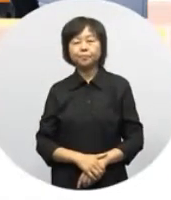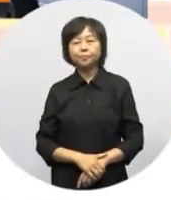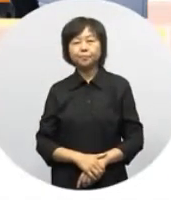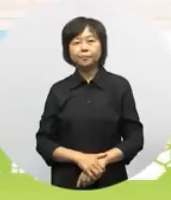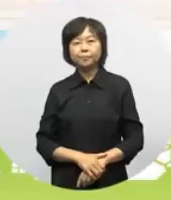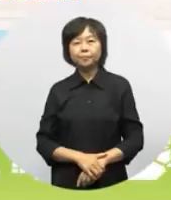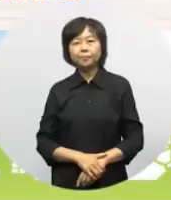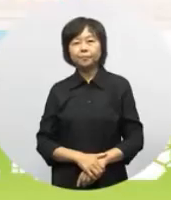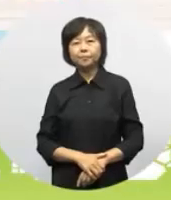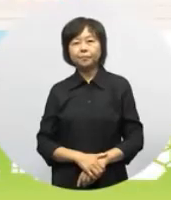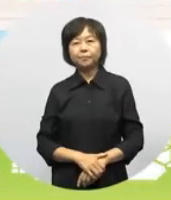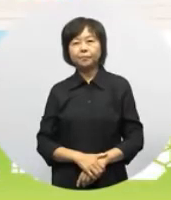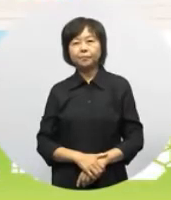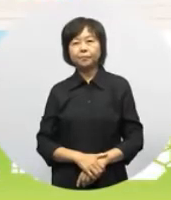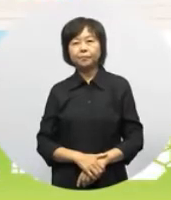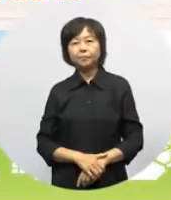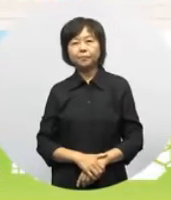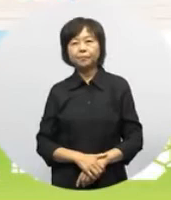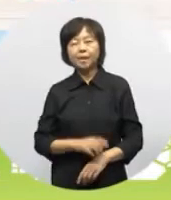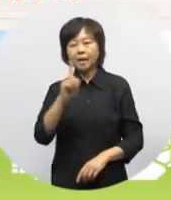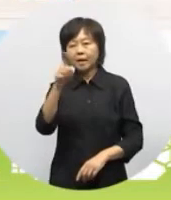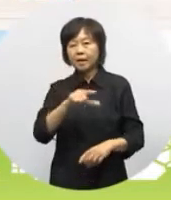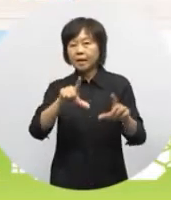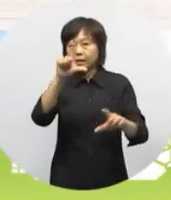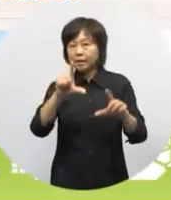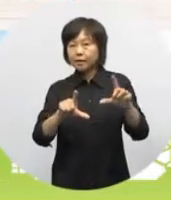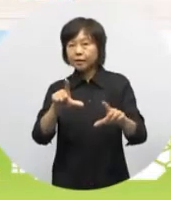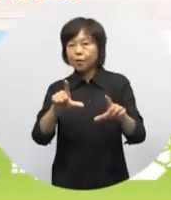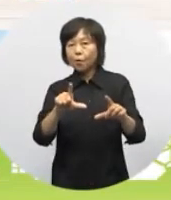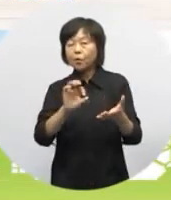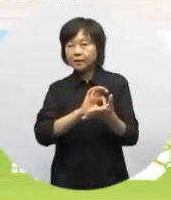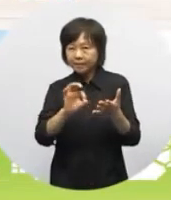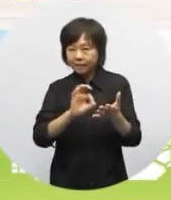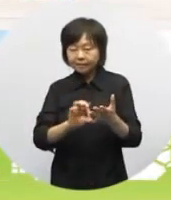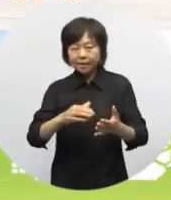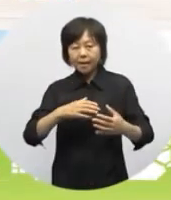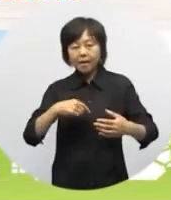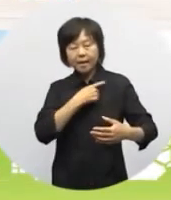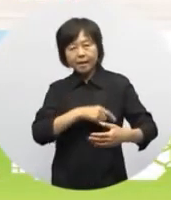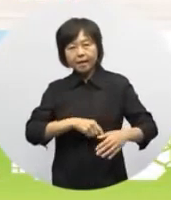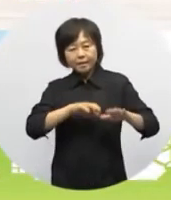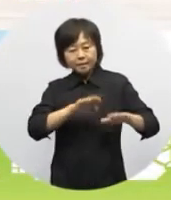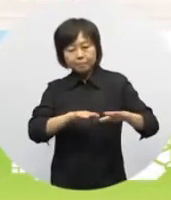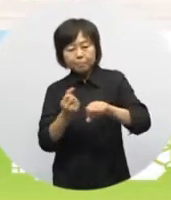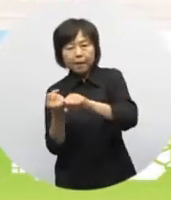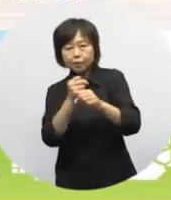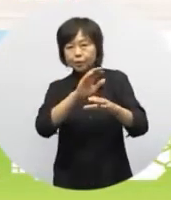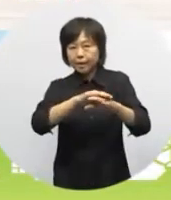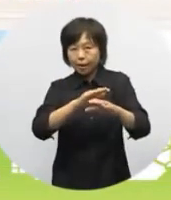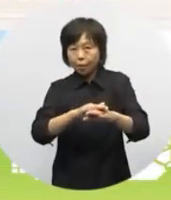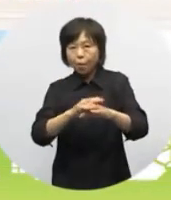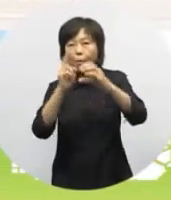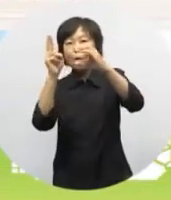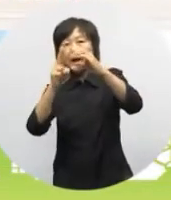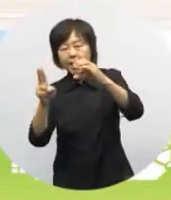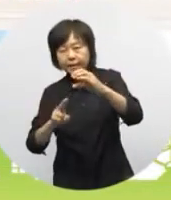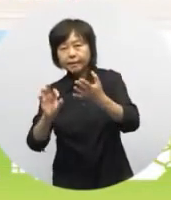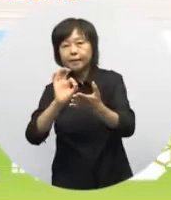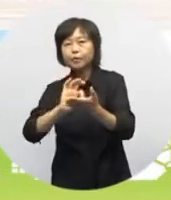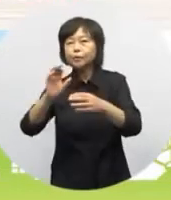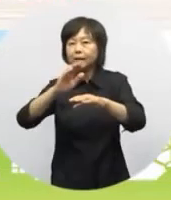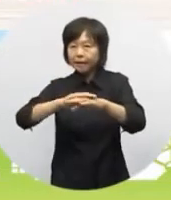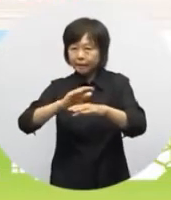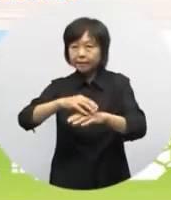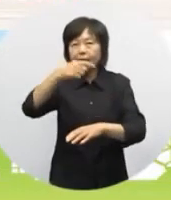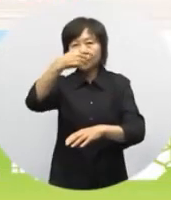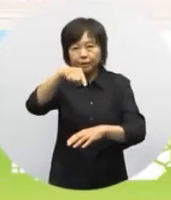人形を使って心肺蘇生法や AED の取り扱い方法などの実